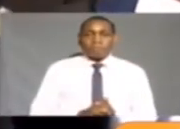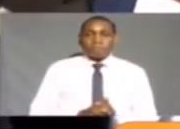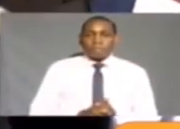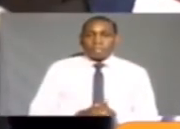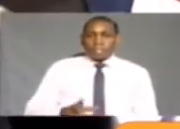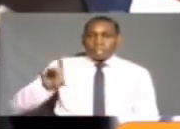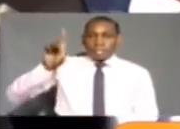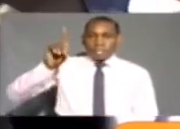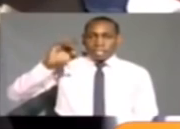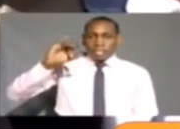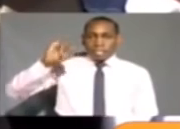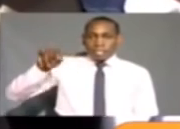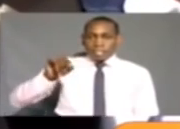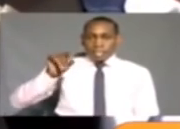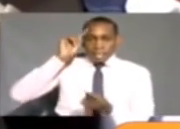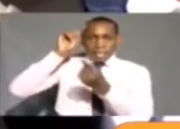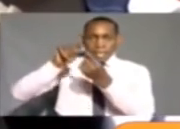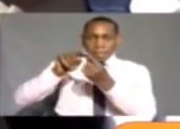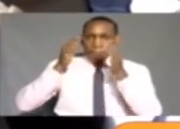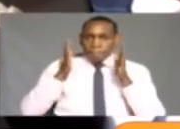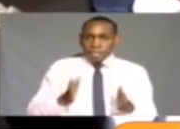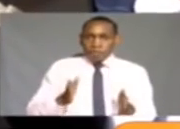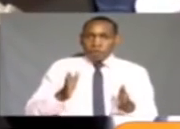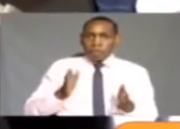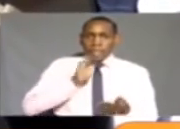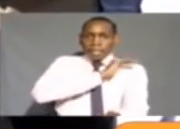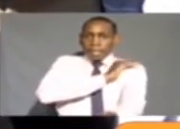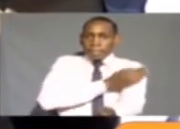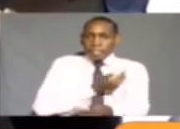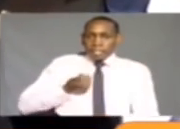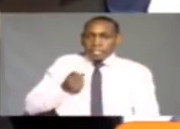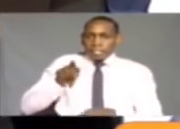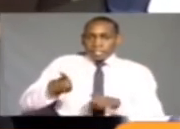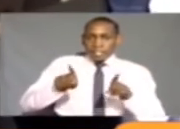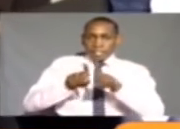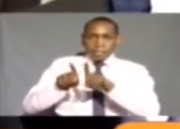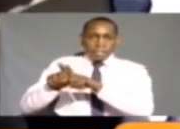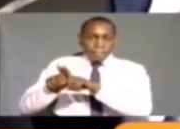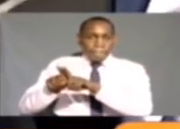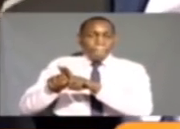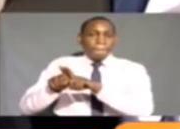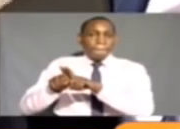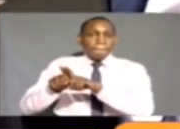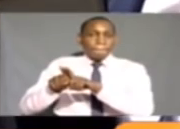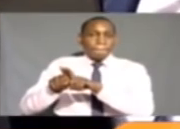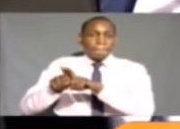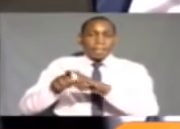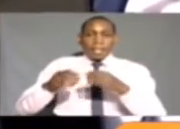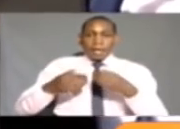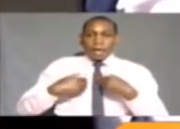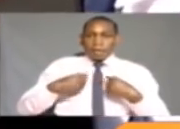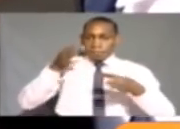DCJ was targeted in her personal capacity, she also carries behind her the